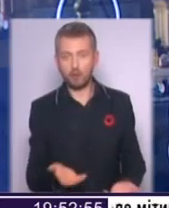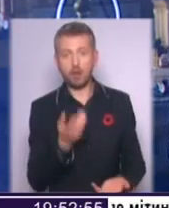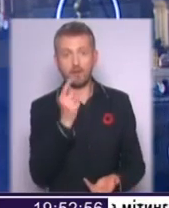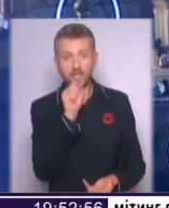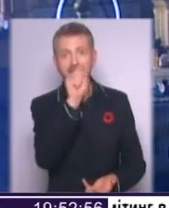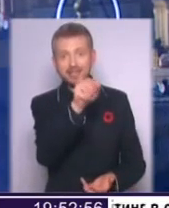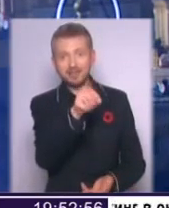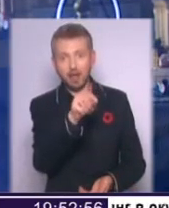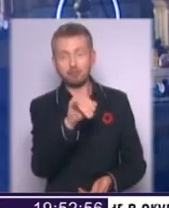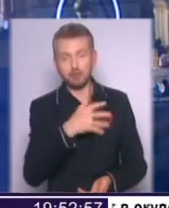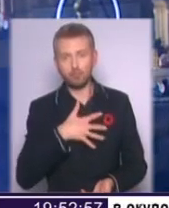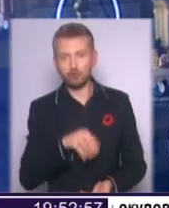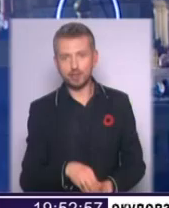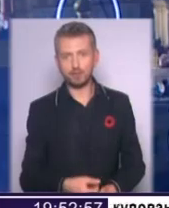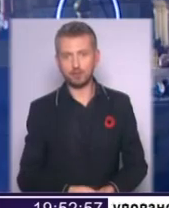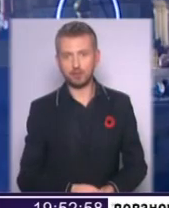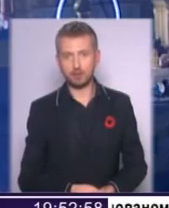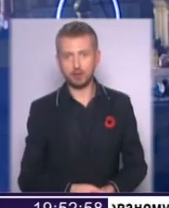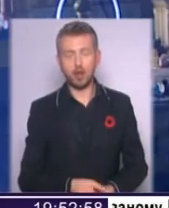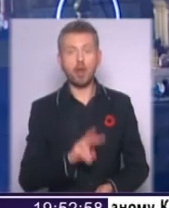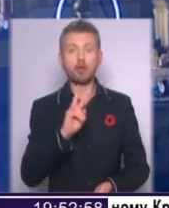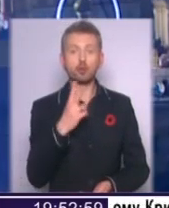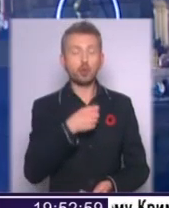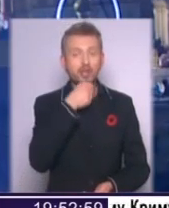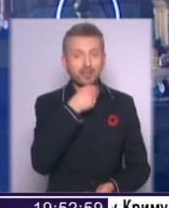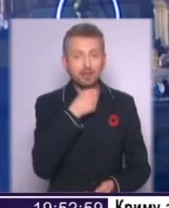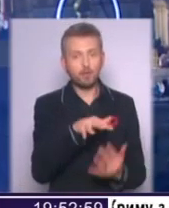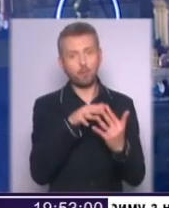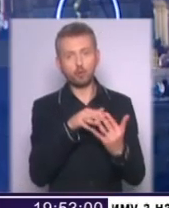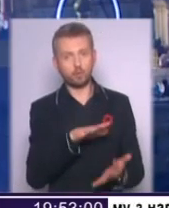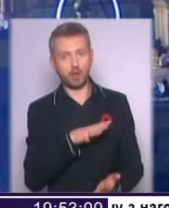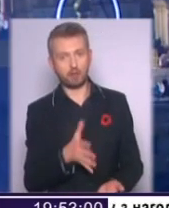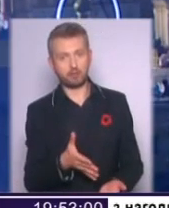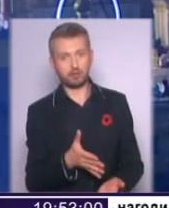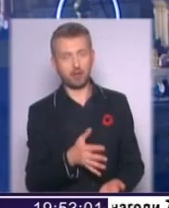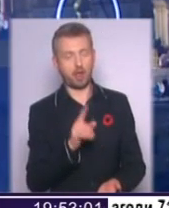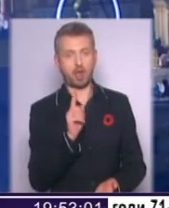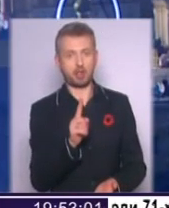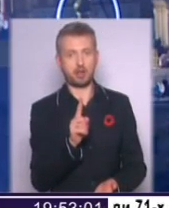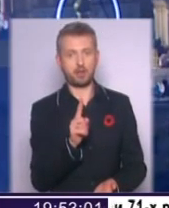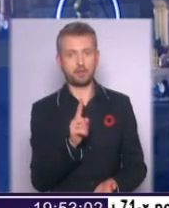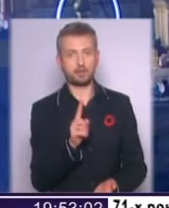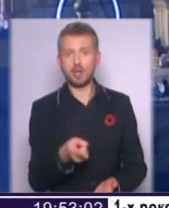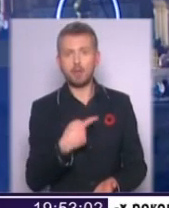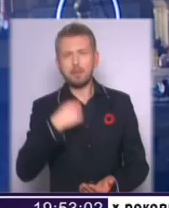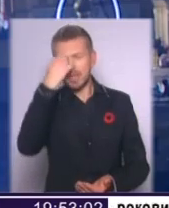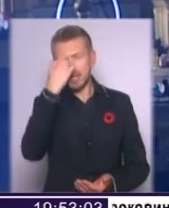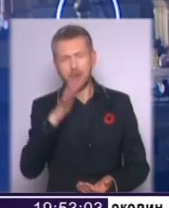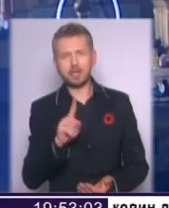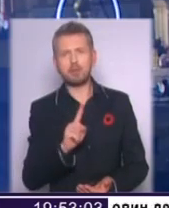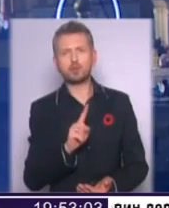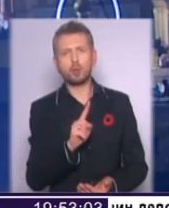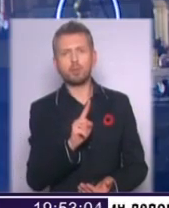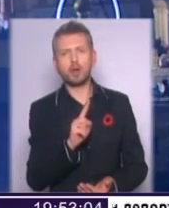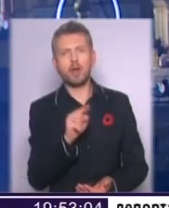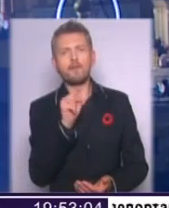і спочив. Другий дід воював. Але ну, от ми не пам'ятаємо, щоб він